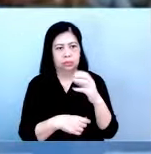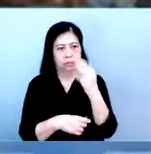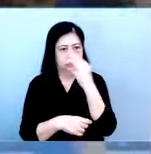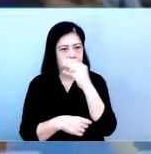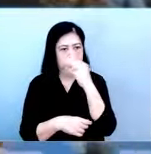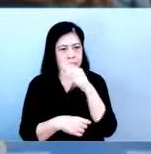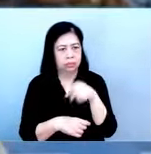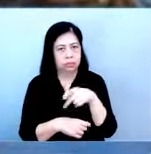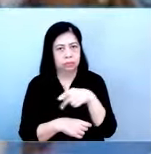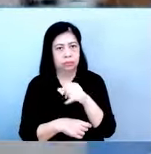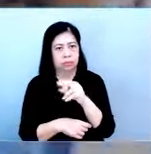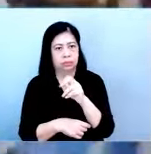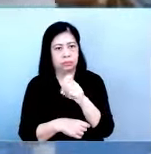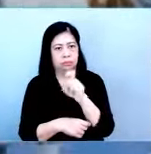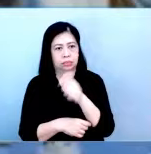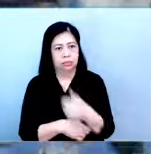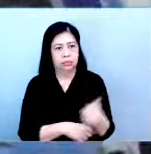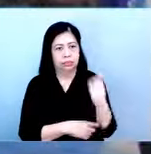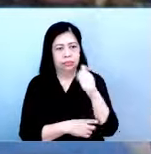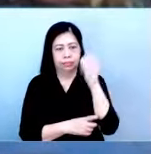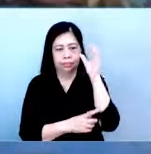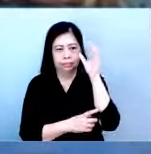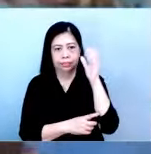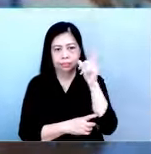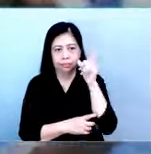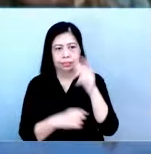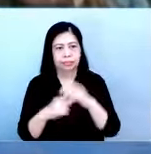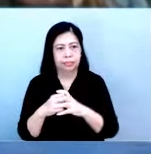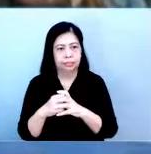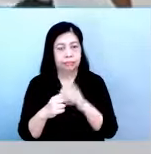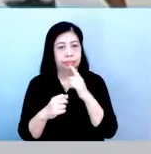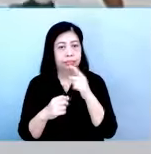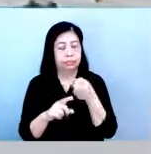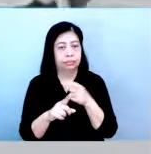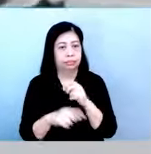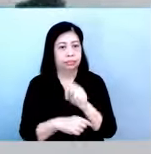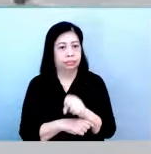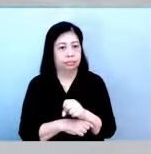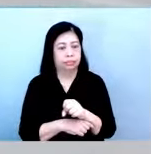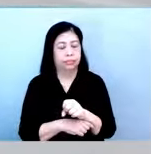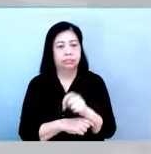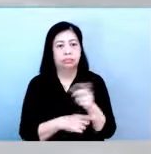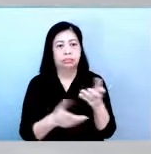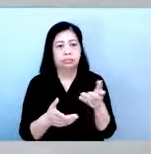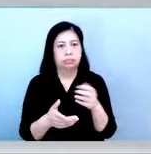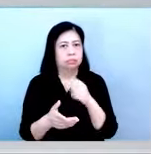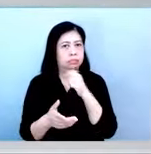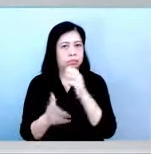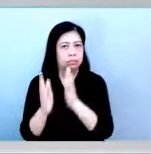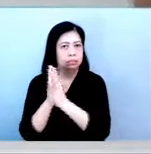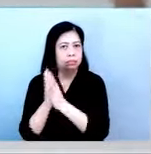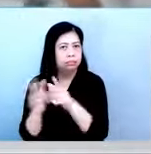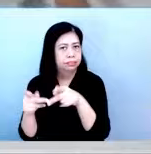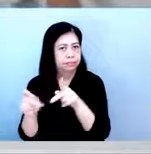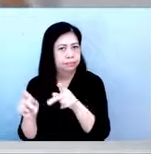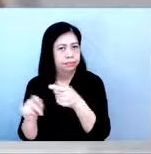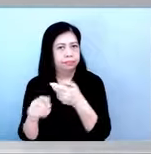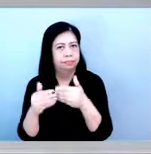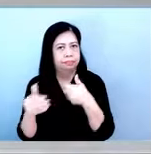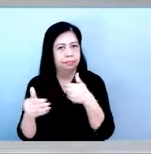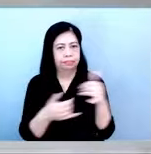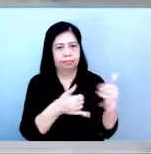Phoenix Fuel Masters forward Chris Lalata. Ayon sa source ng spin.ph, hindi raw nagpaalam si Lalata bago